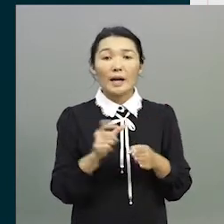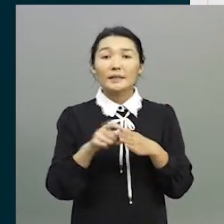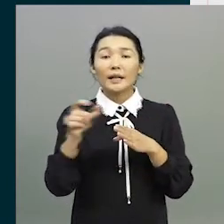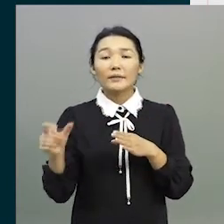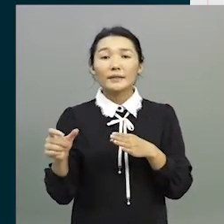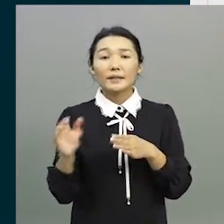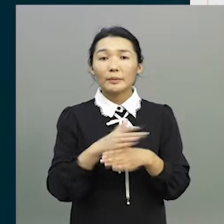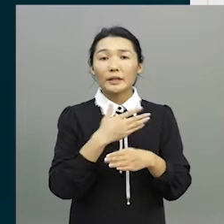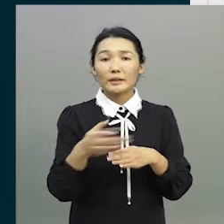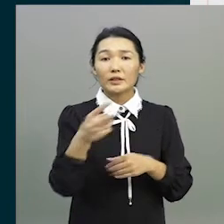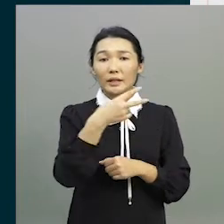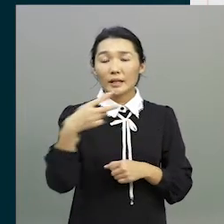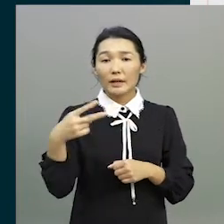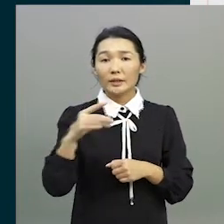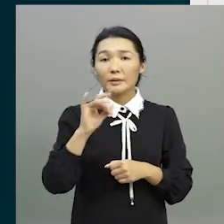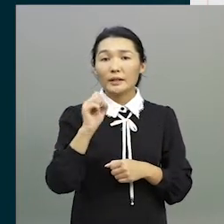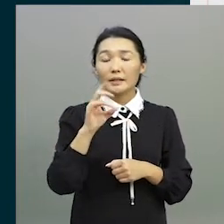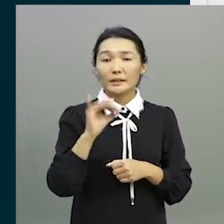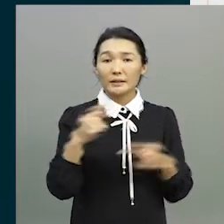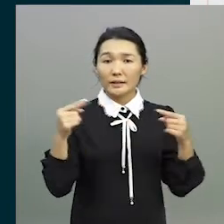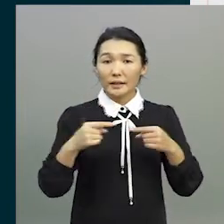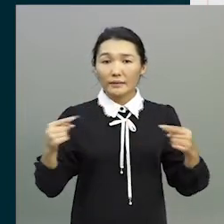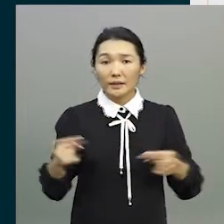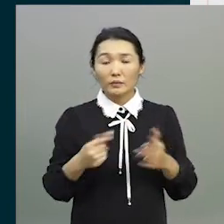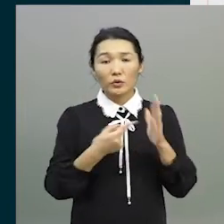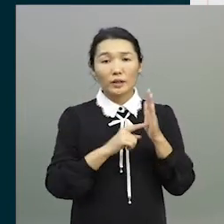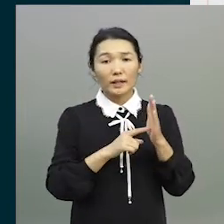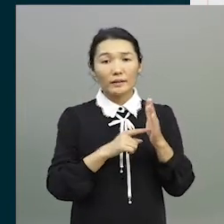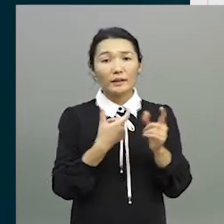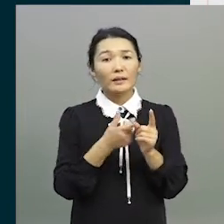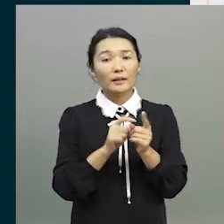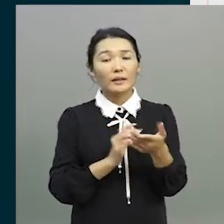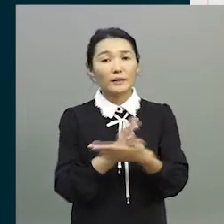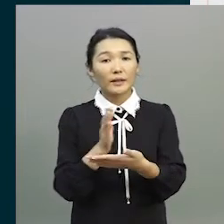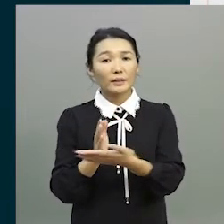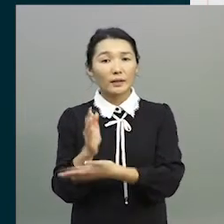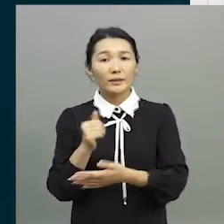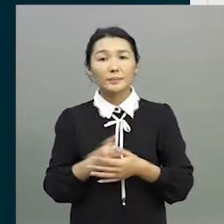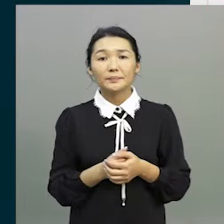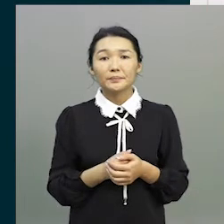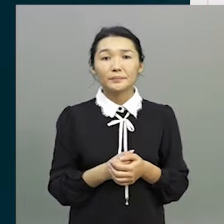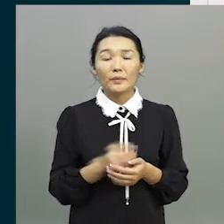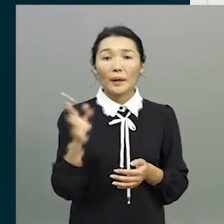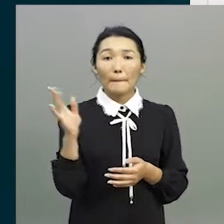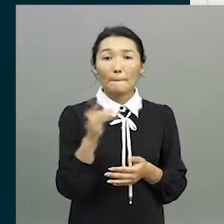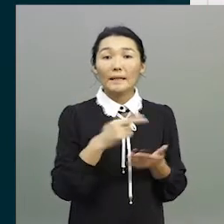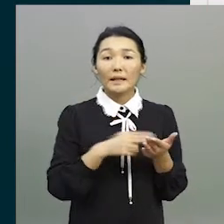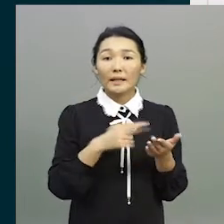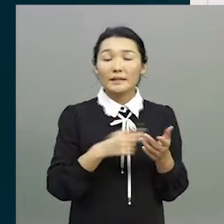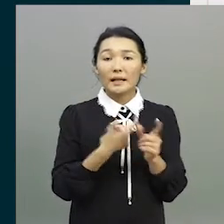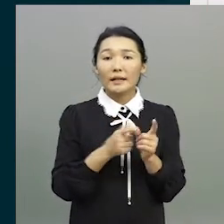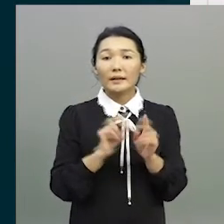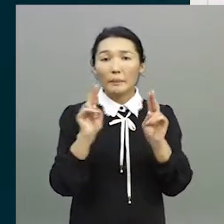разложения равными разности соответствующих координат данных векторов мы доказали это